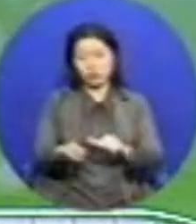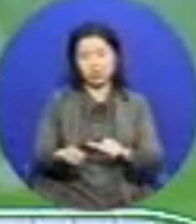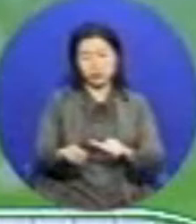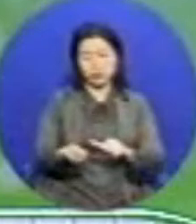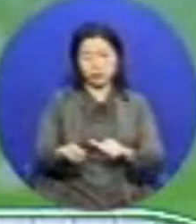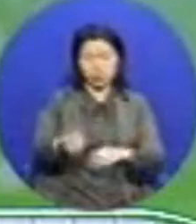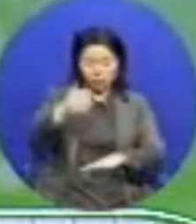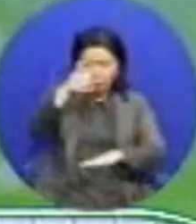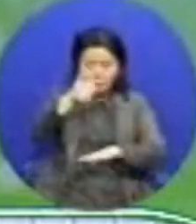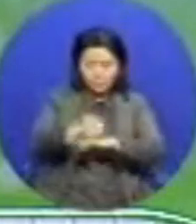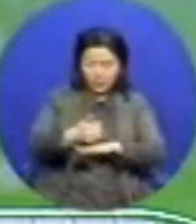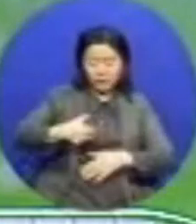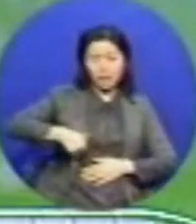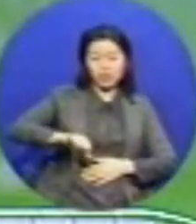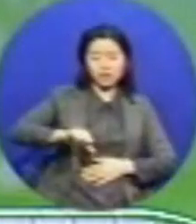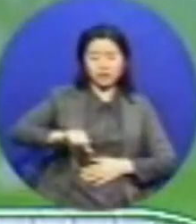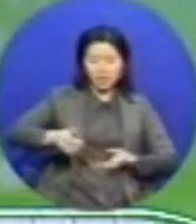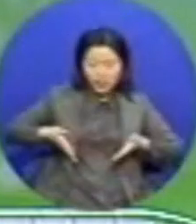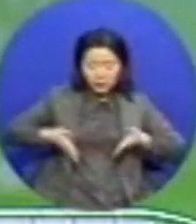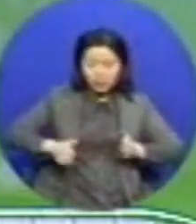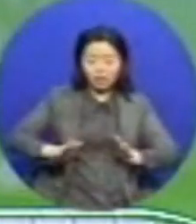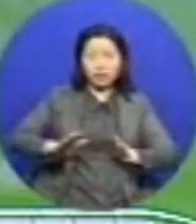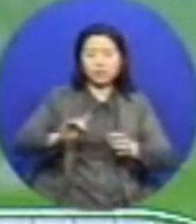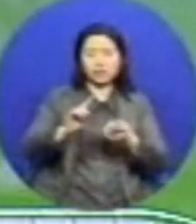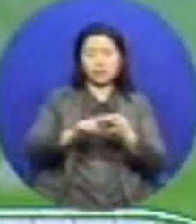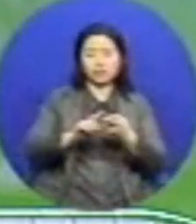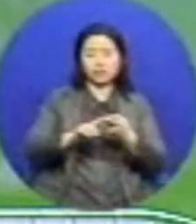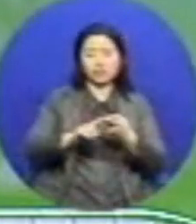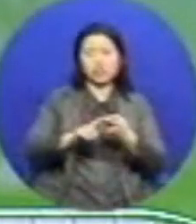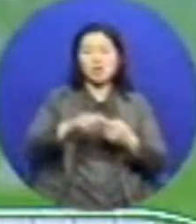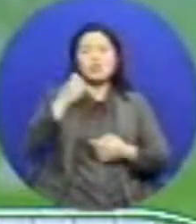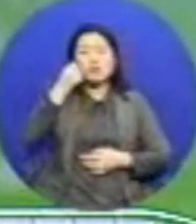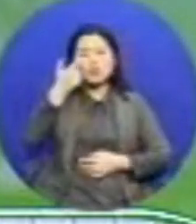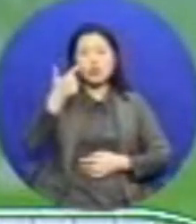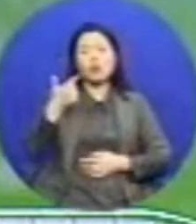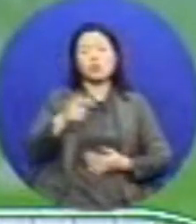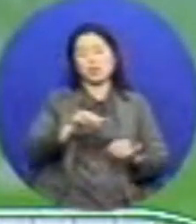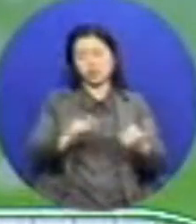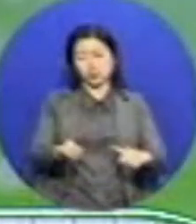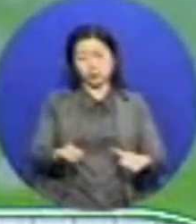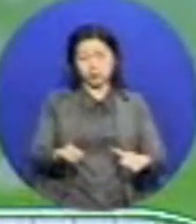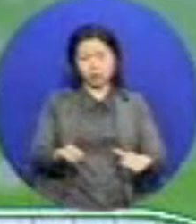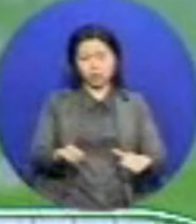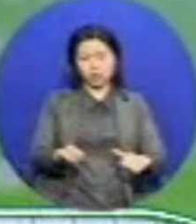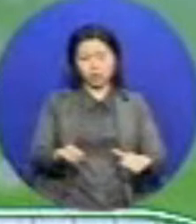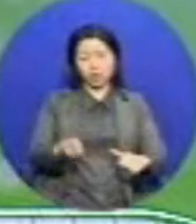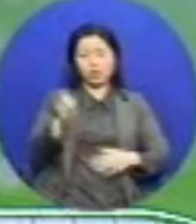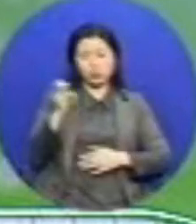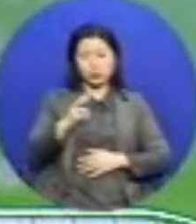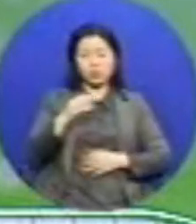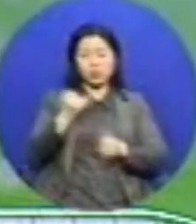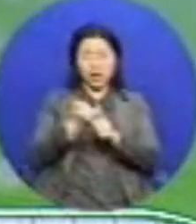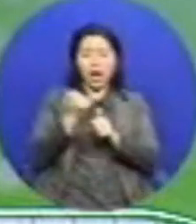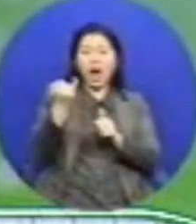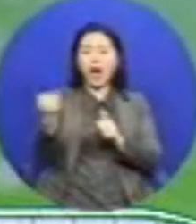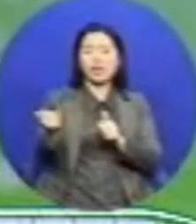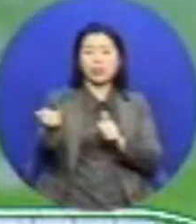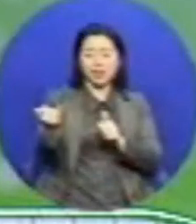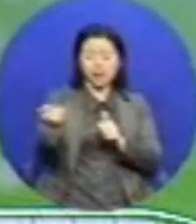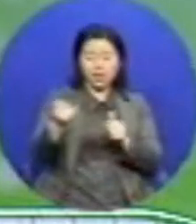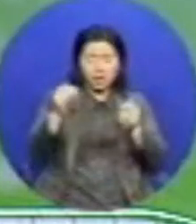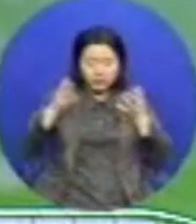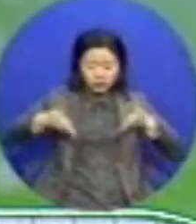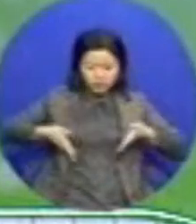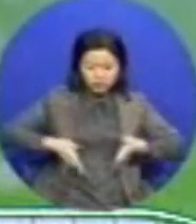태어나서 6개월만 해주었어요 그리고 아내가 그 산호 후유증으로 얼마 안 가서